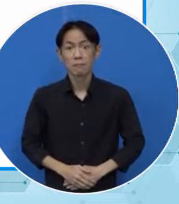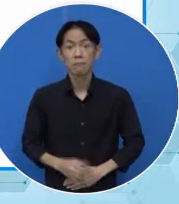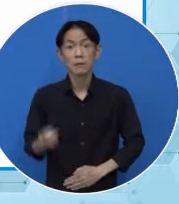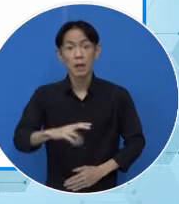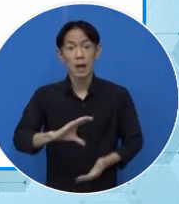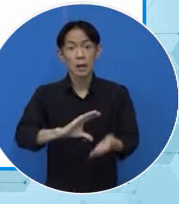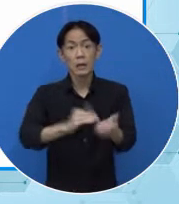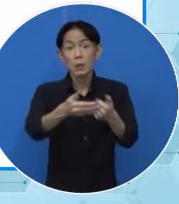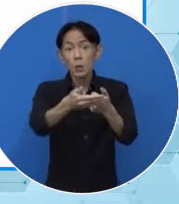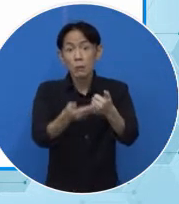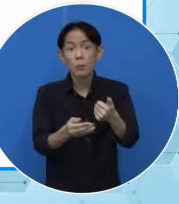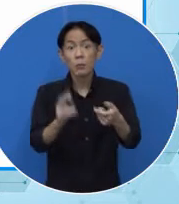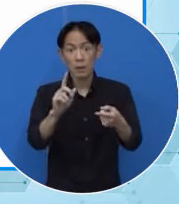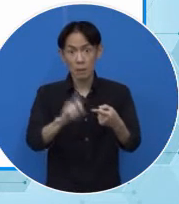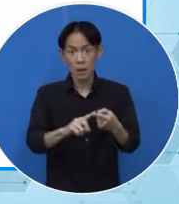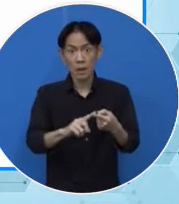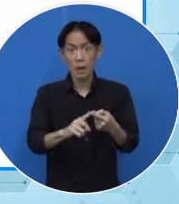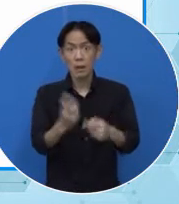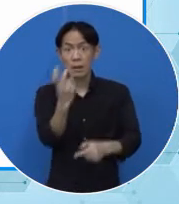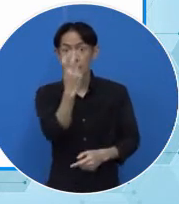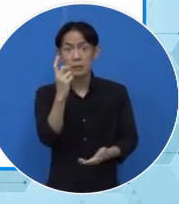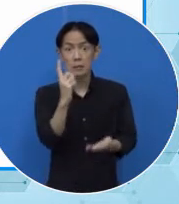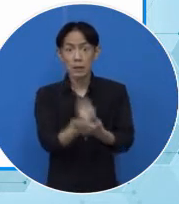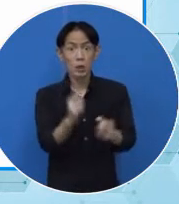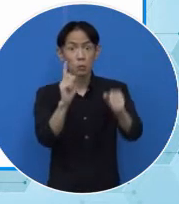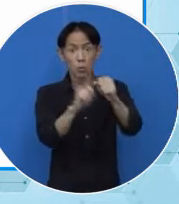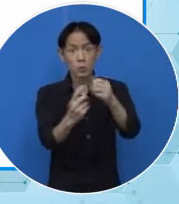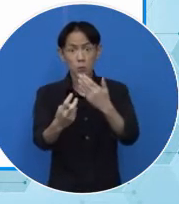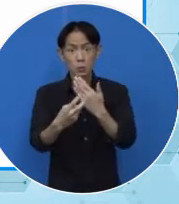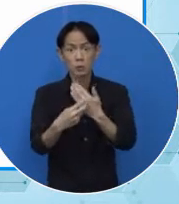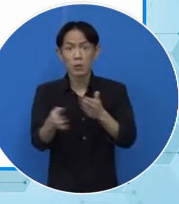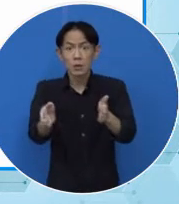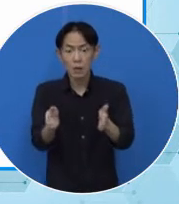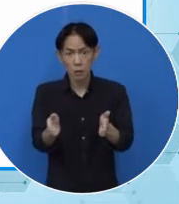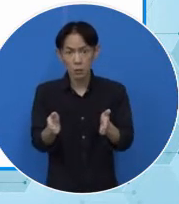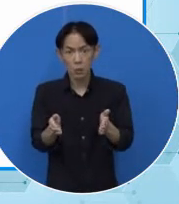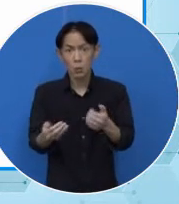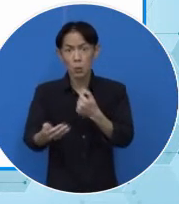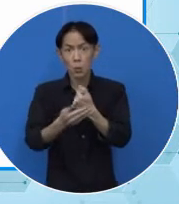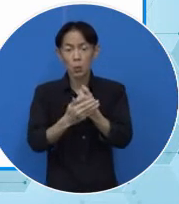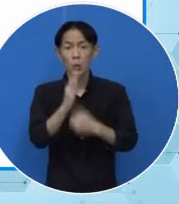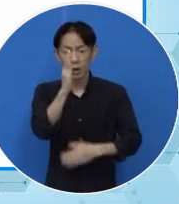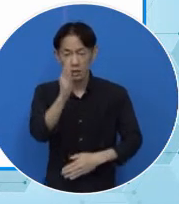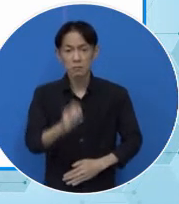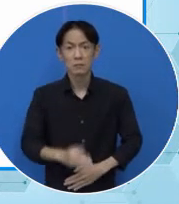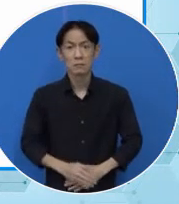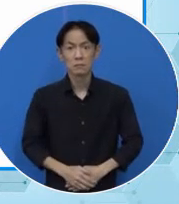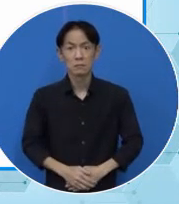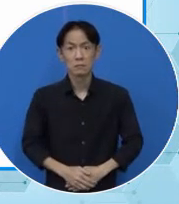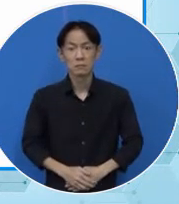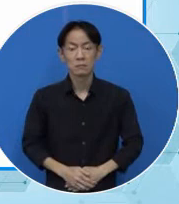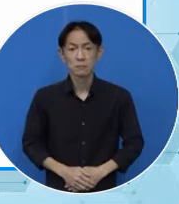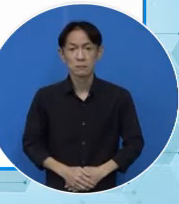また、医療を守るために検査のみを目的とした受診を控えるなどご協力をお願いします。